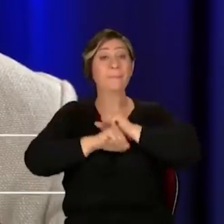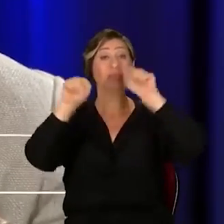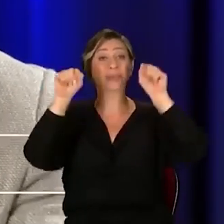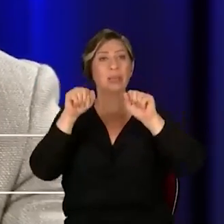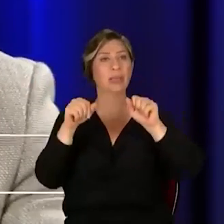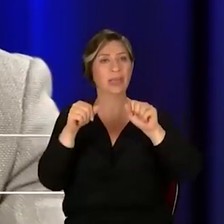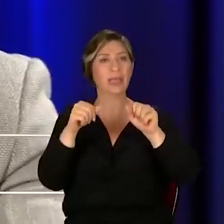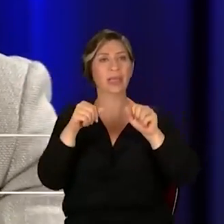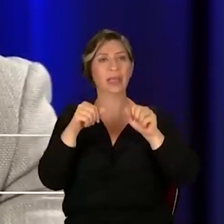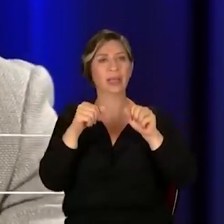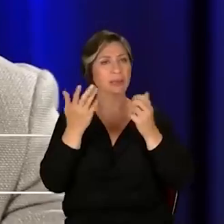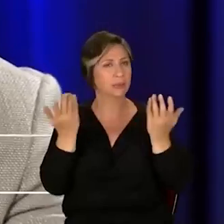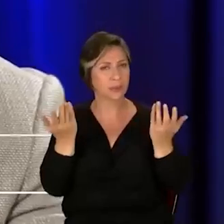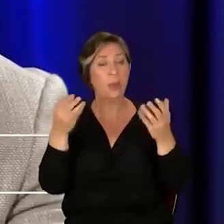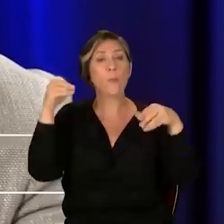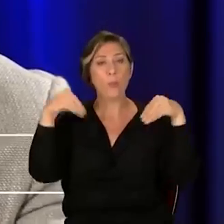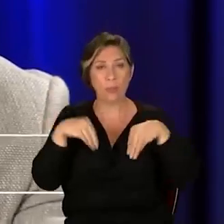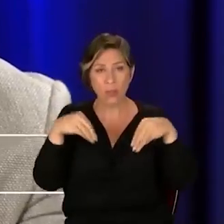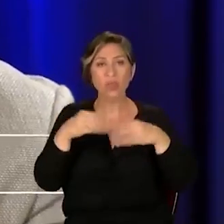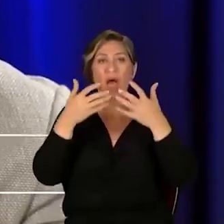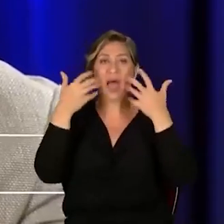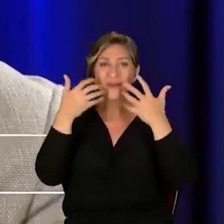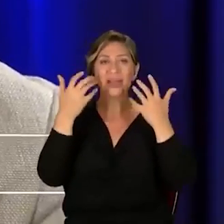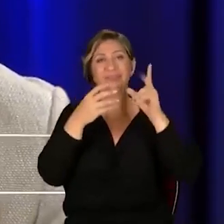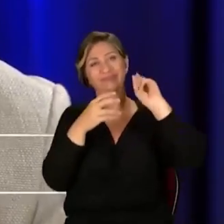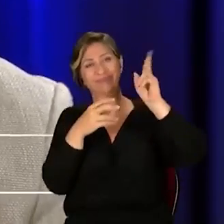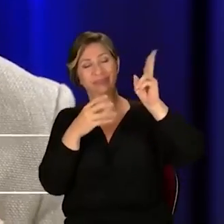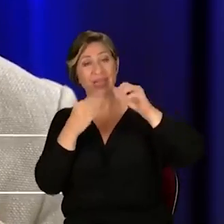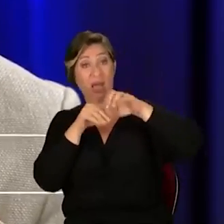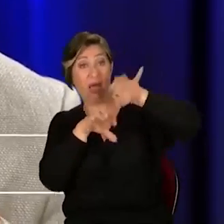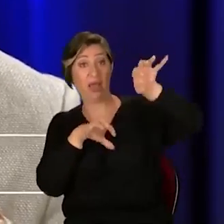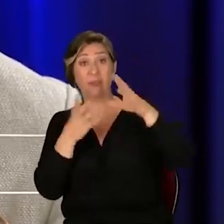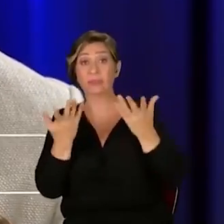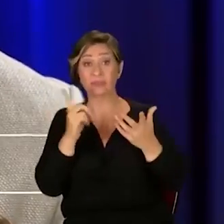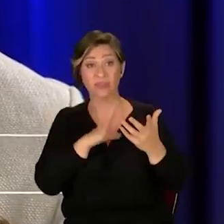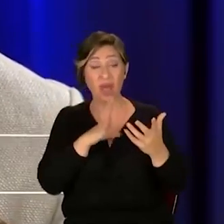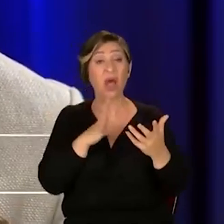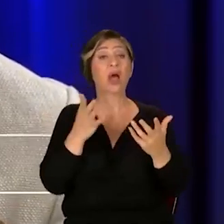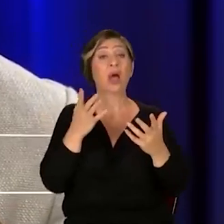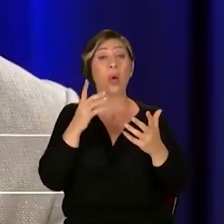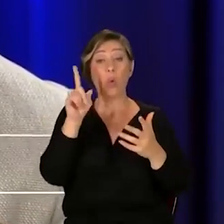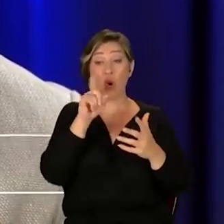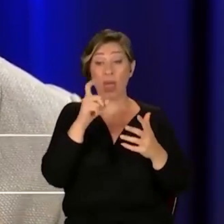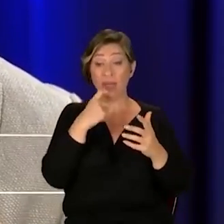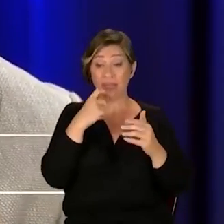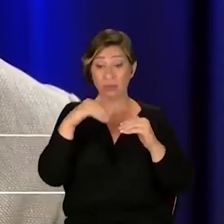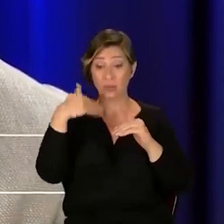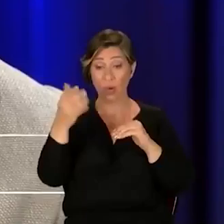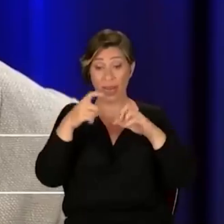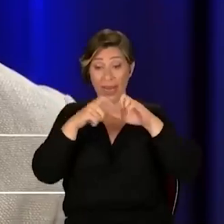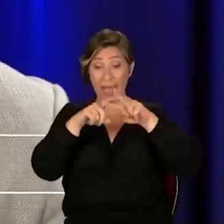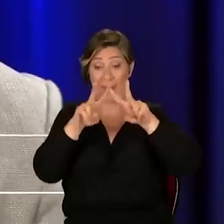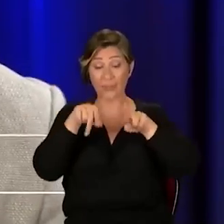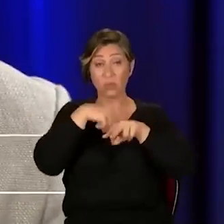Primat dediğim yani ape'ler, yani maymunlardan ya daha ilkel canlılardan. Çünkü bizim özellikle 10 yaştan sonraki REM